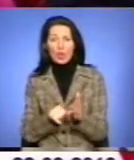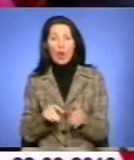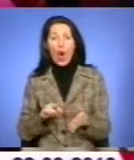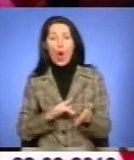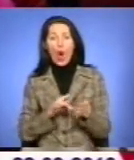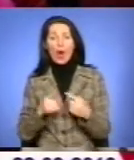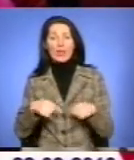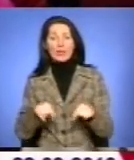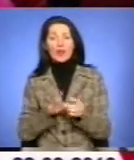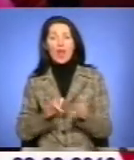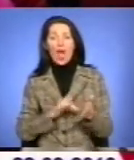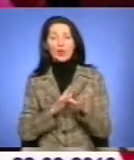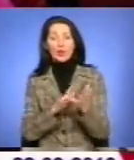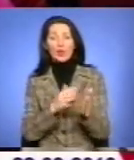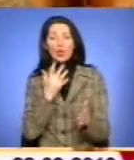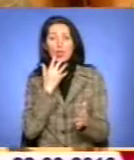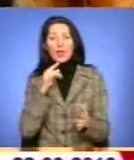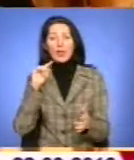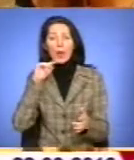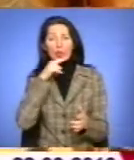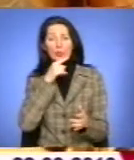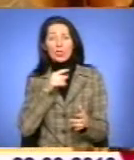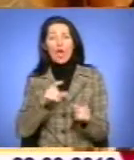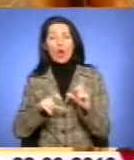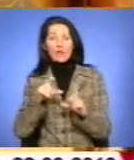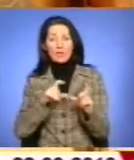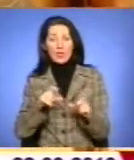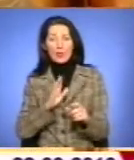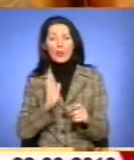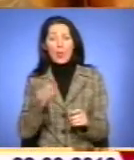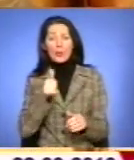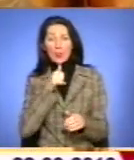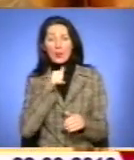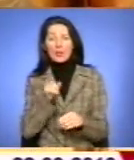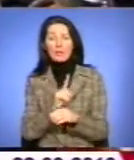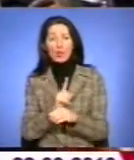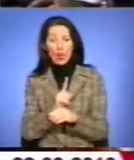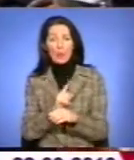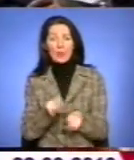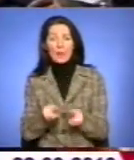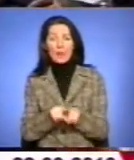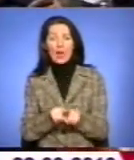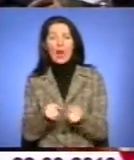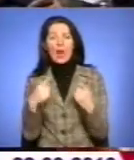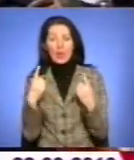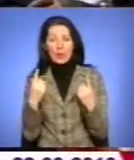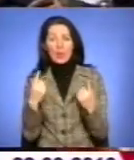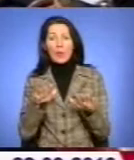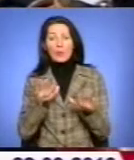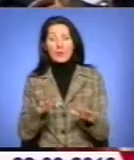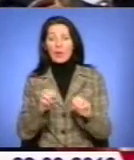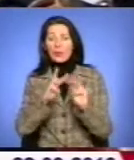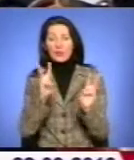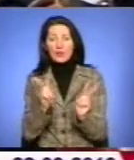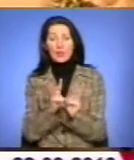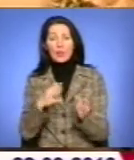екскурсію Національним економічним університетом, де й проходили випробування Тернополем, а також визначними місцями та святинями нашого